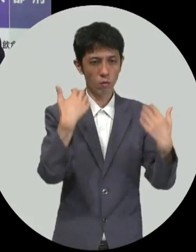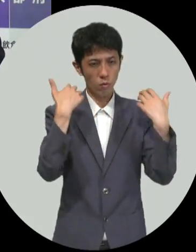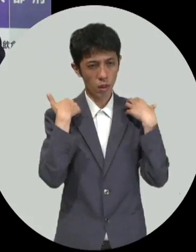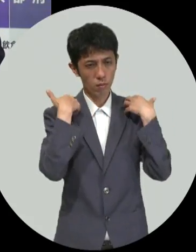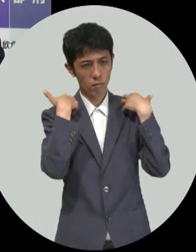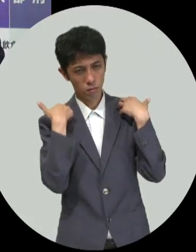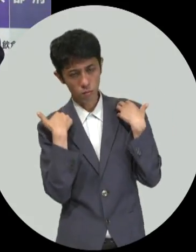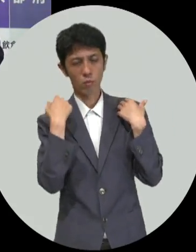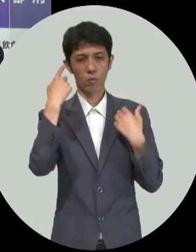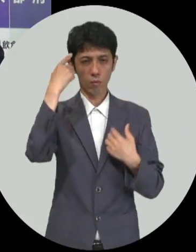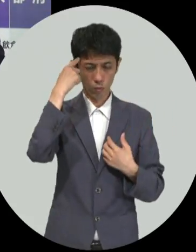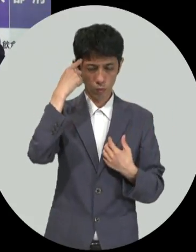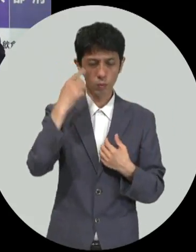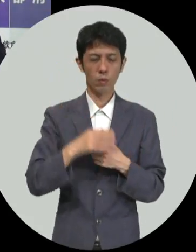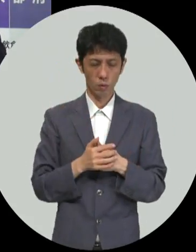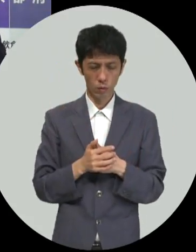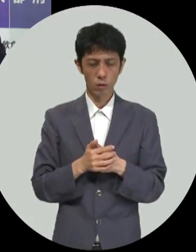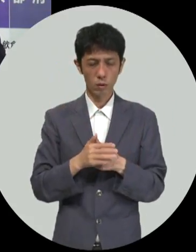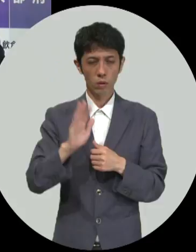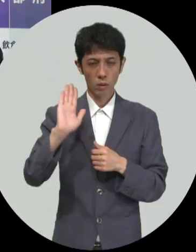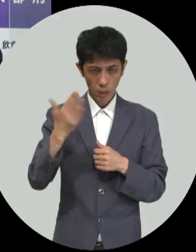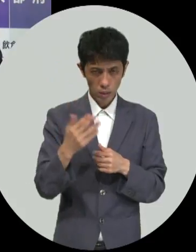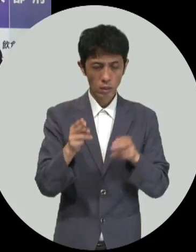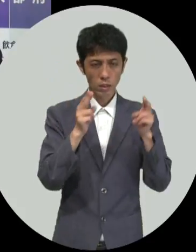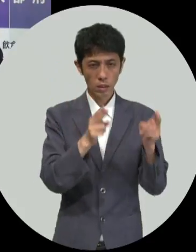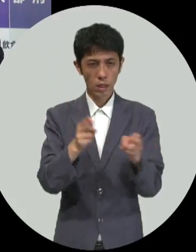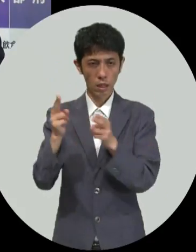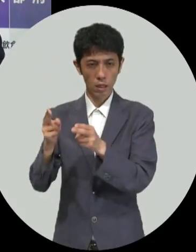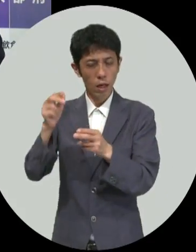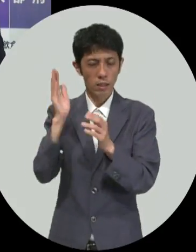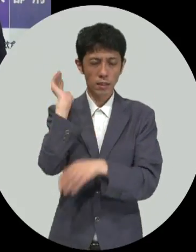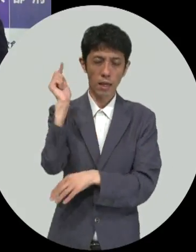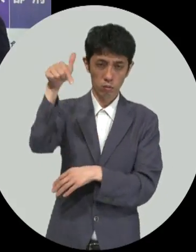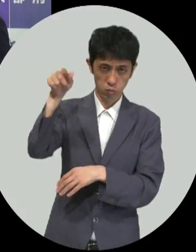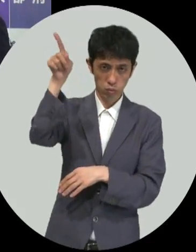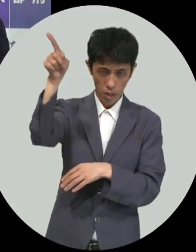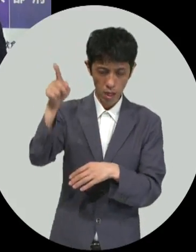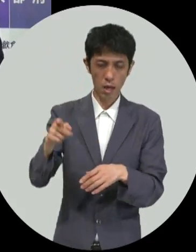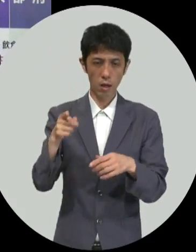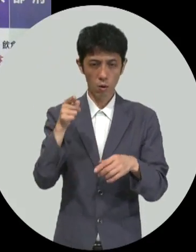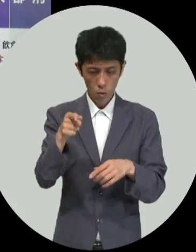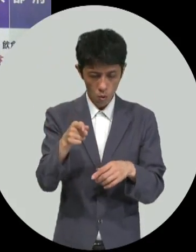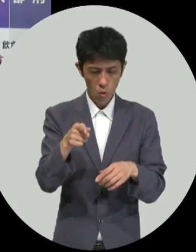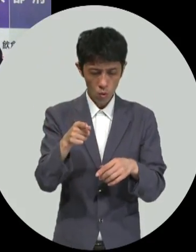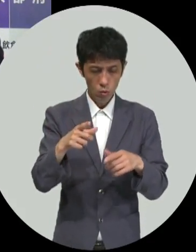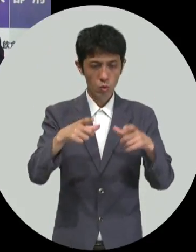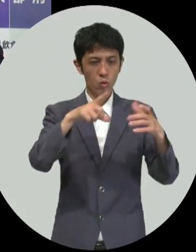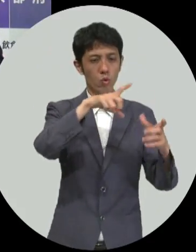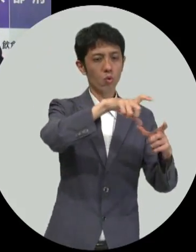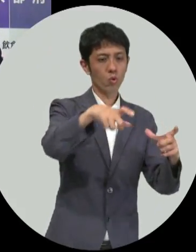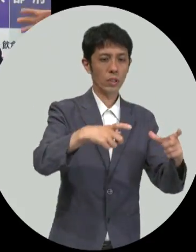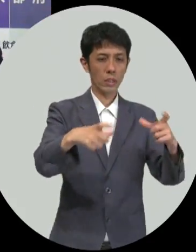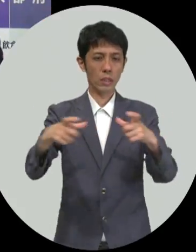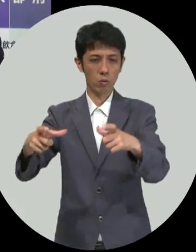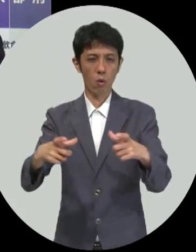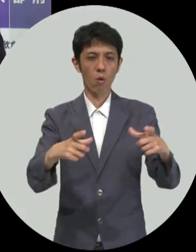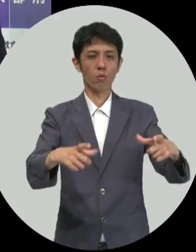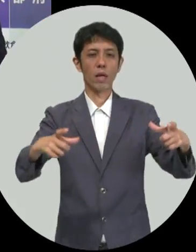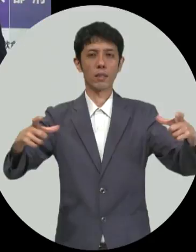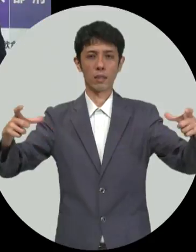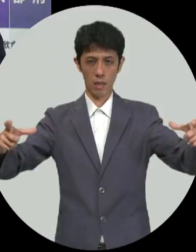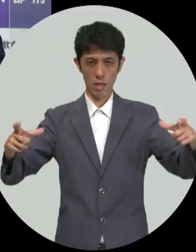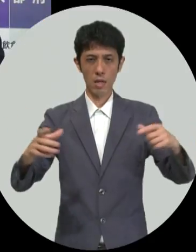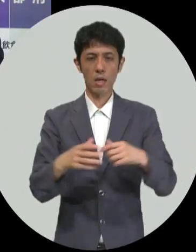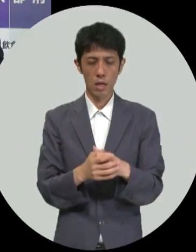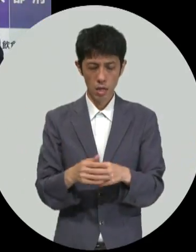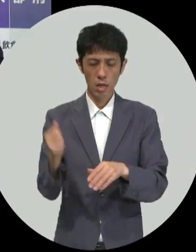ども、政府全体がこうした措置を実施すべき区域を増やし、しかも基本的対処方針